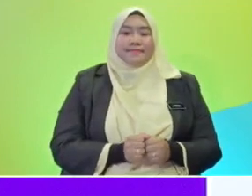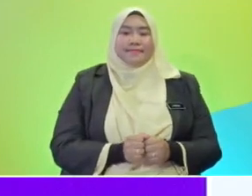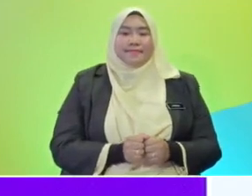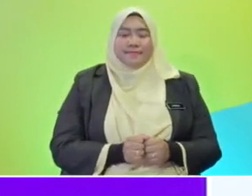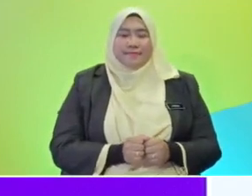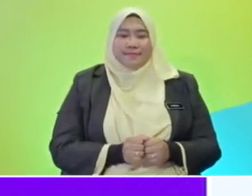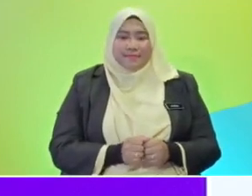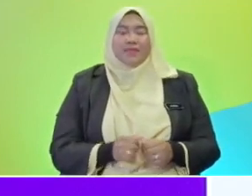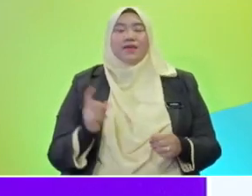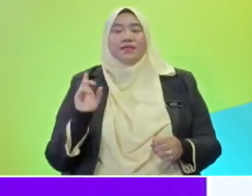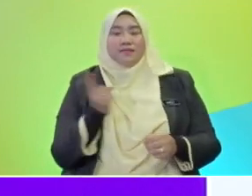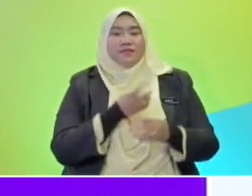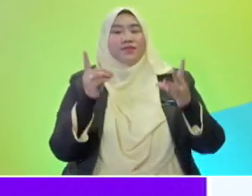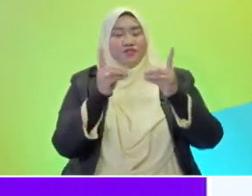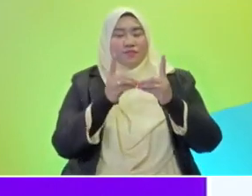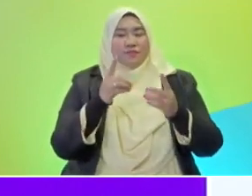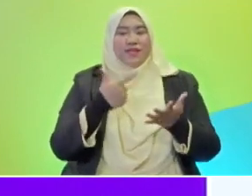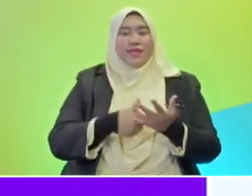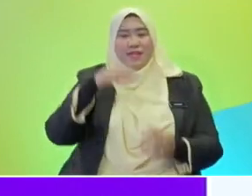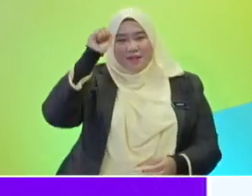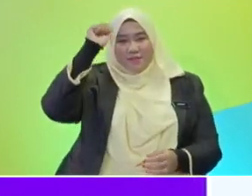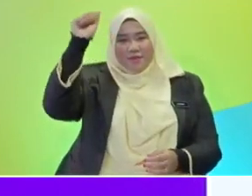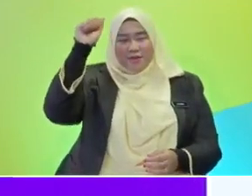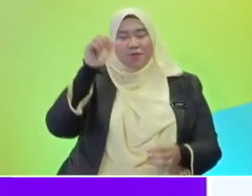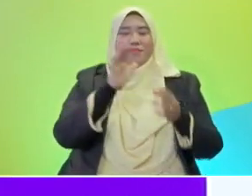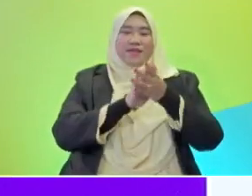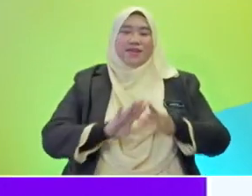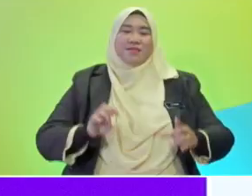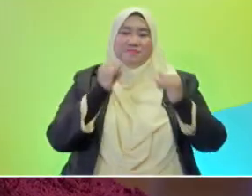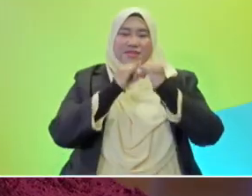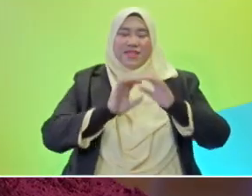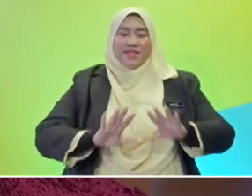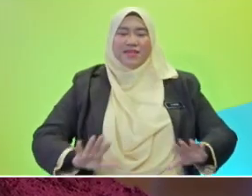dengan itu Assalamualaikum dan salam sejahtera terima kasih